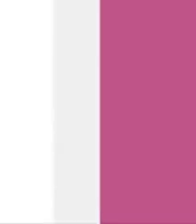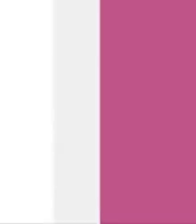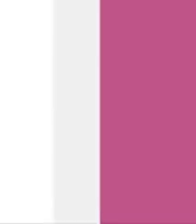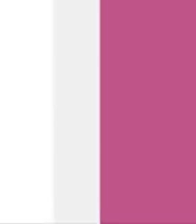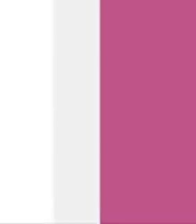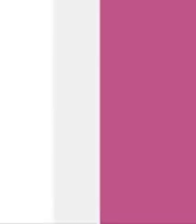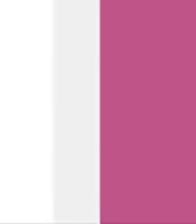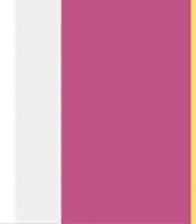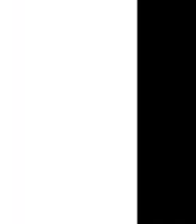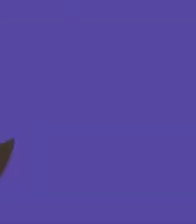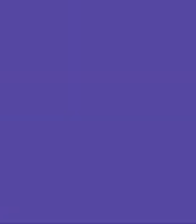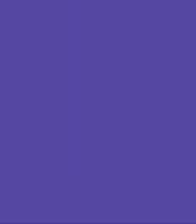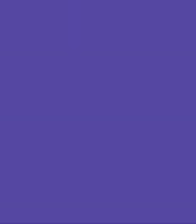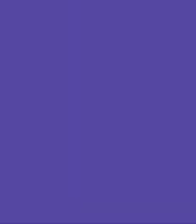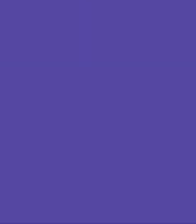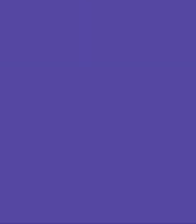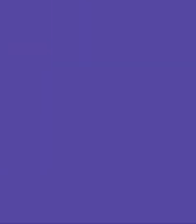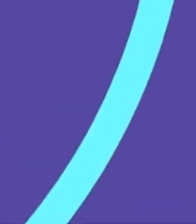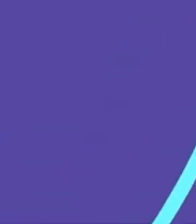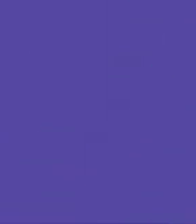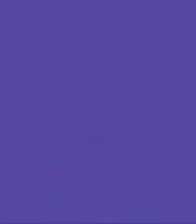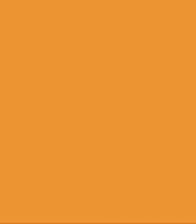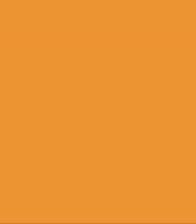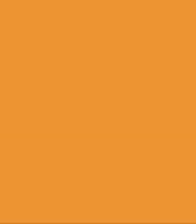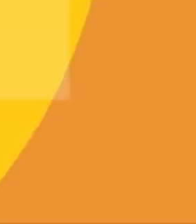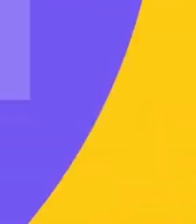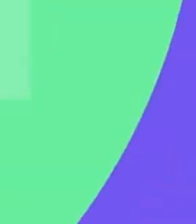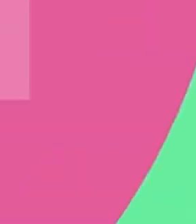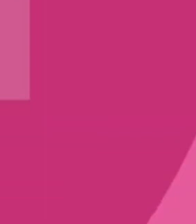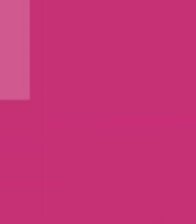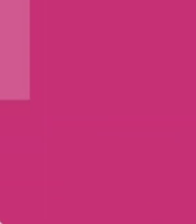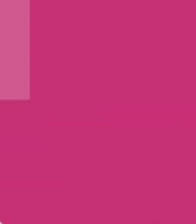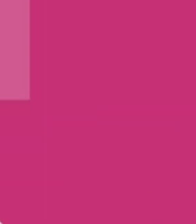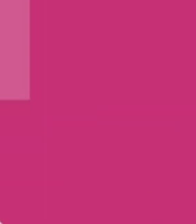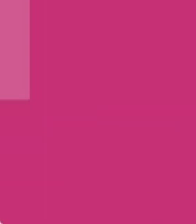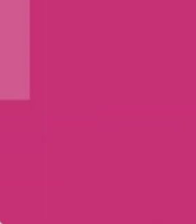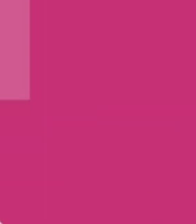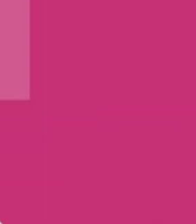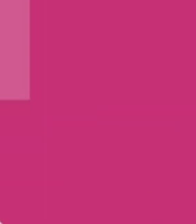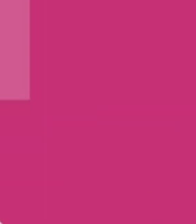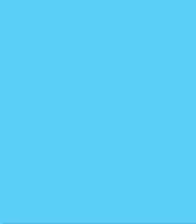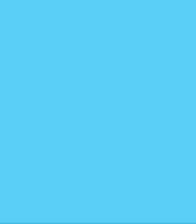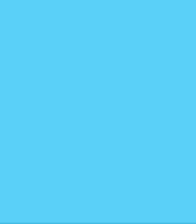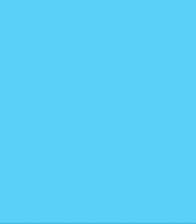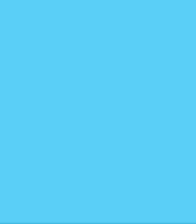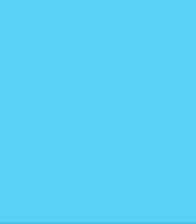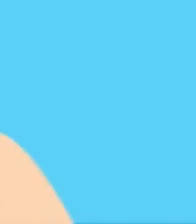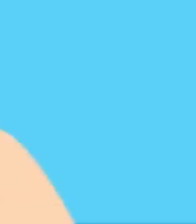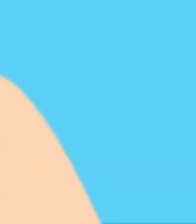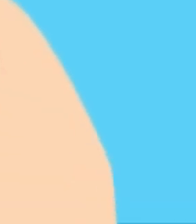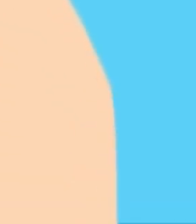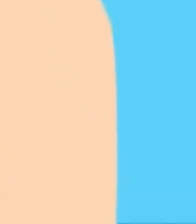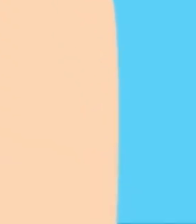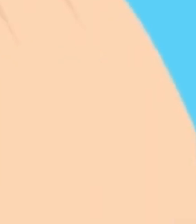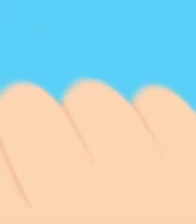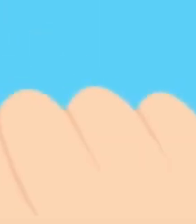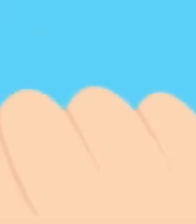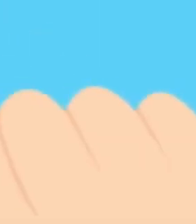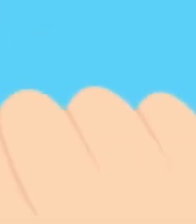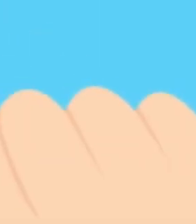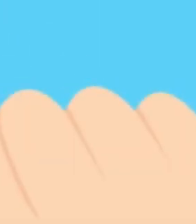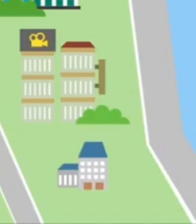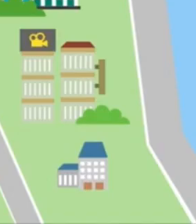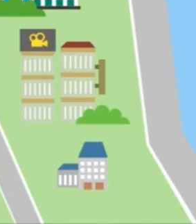해볼까? 국가정신건강정보 포털에서 자가검진을 하고 아하! 우울증은 이런 증상이 지금 내가 도움이